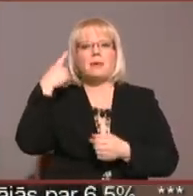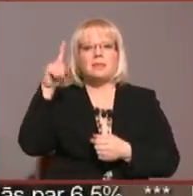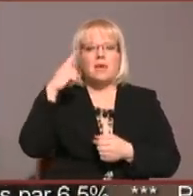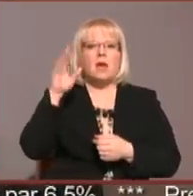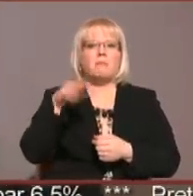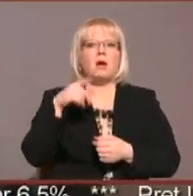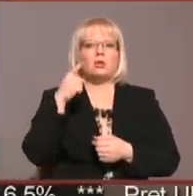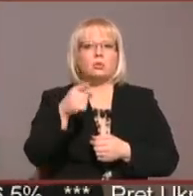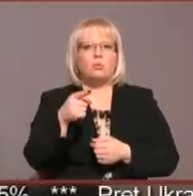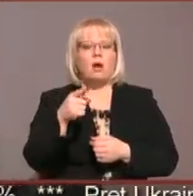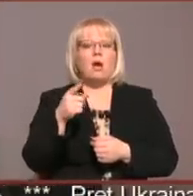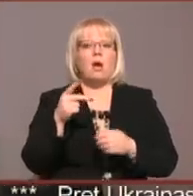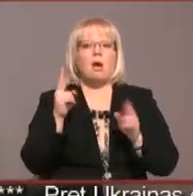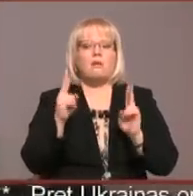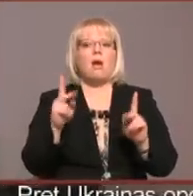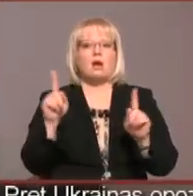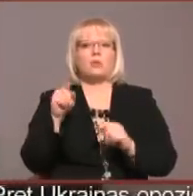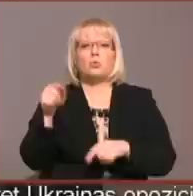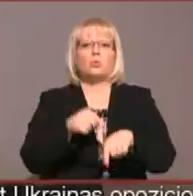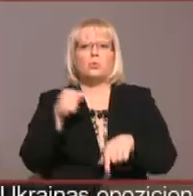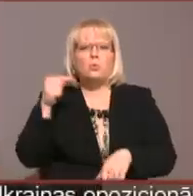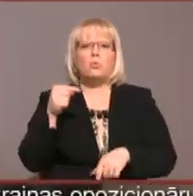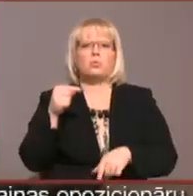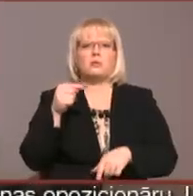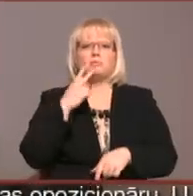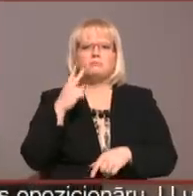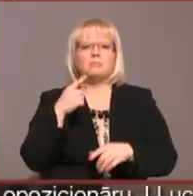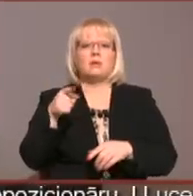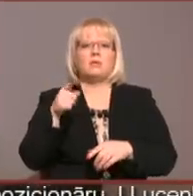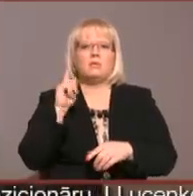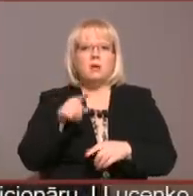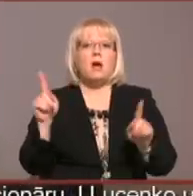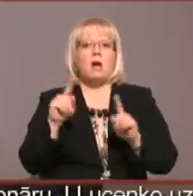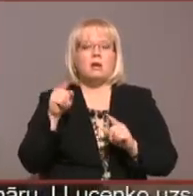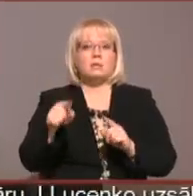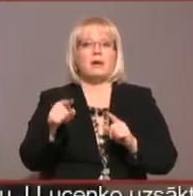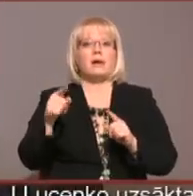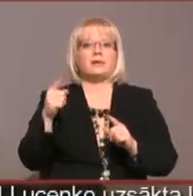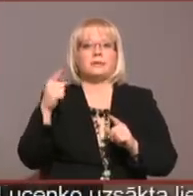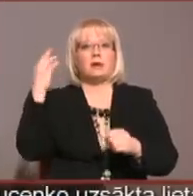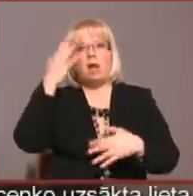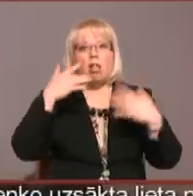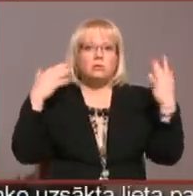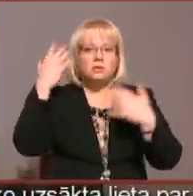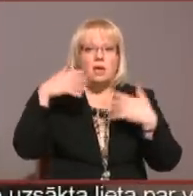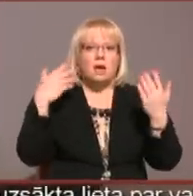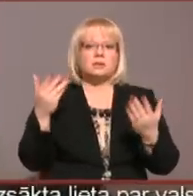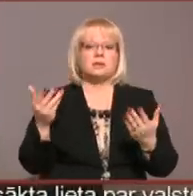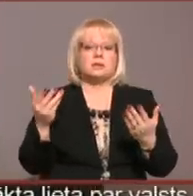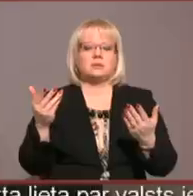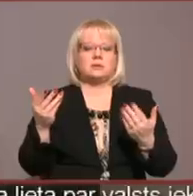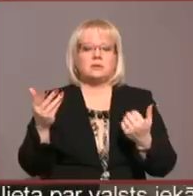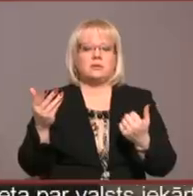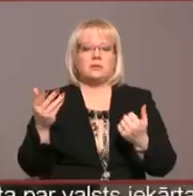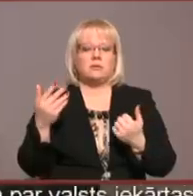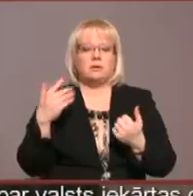to, kā tad ir, ko tu jūti? Tad ir tā, jā, kad ir šīs te halucinācijas, ir, teiksim,